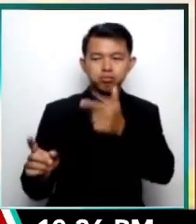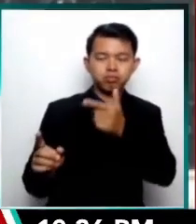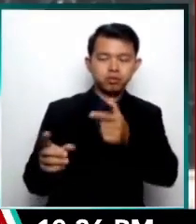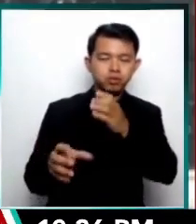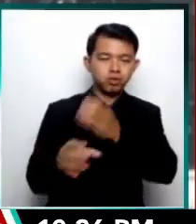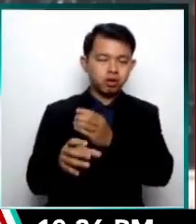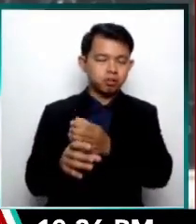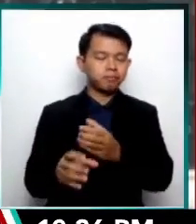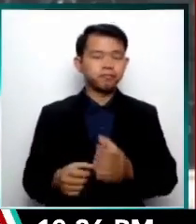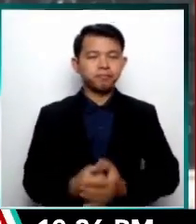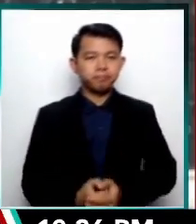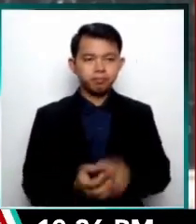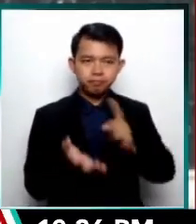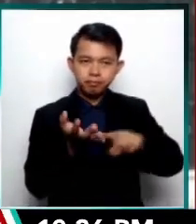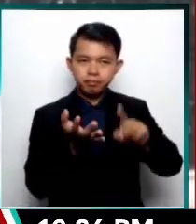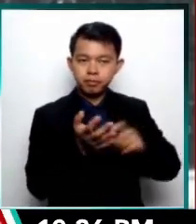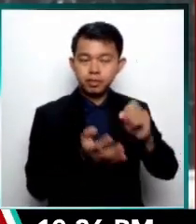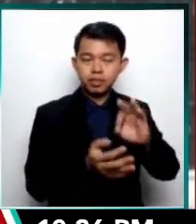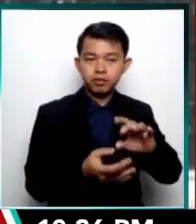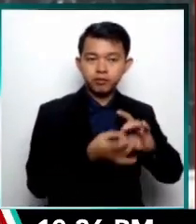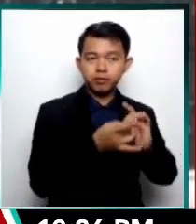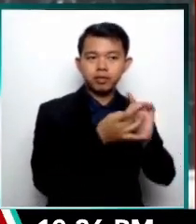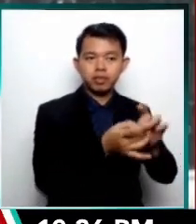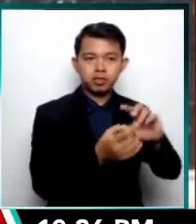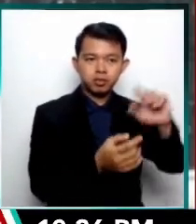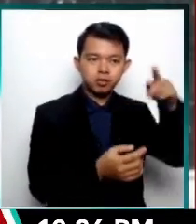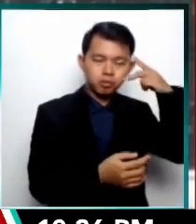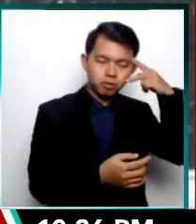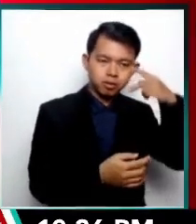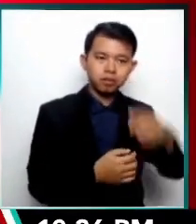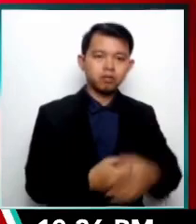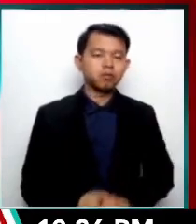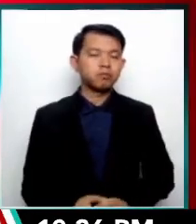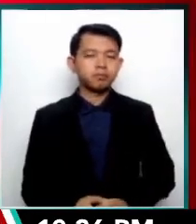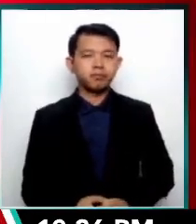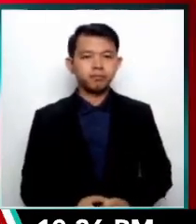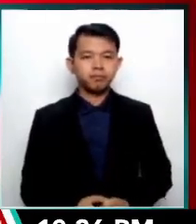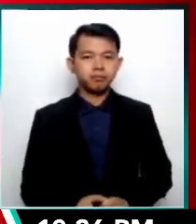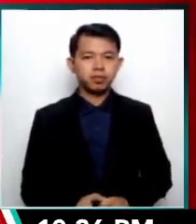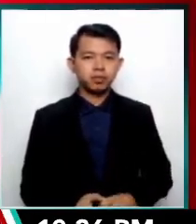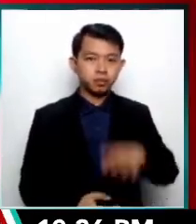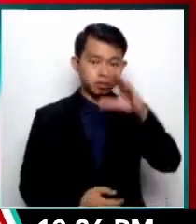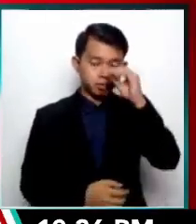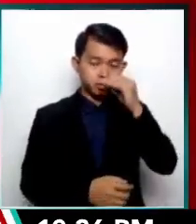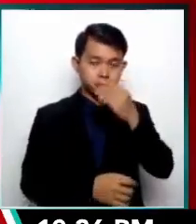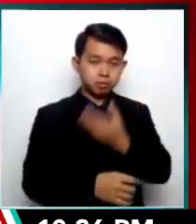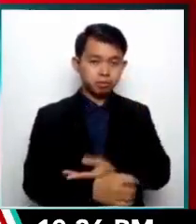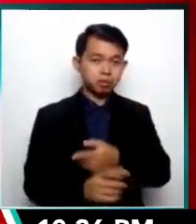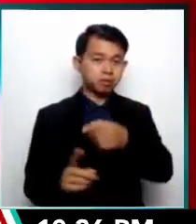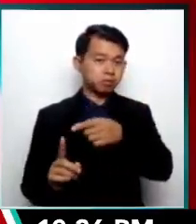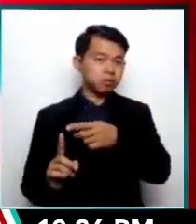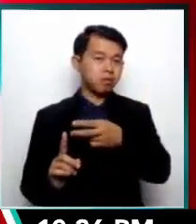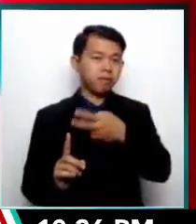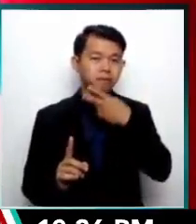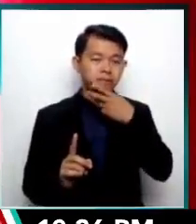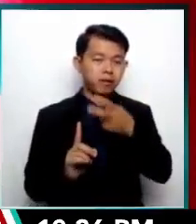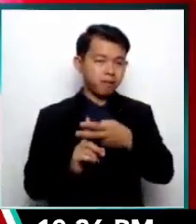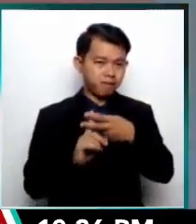insidente, kakapanalo lang sa pagkabarangay captain ng anak ng biktima. Emil Sumangil, nagbabalita para sa GMA Integrated